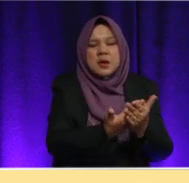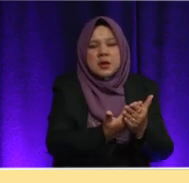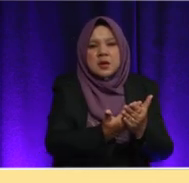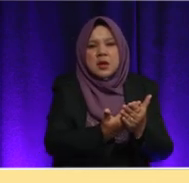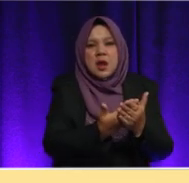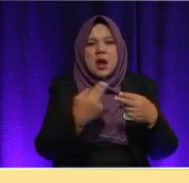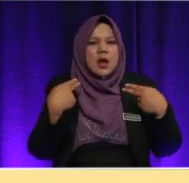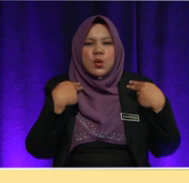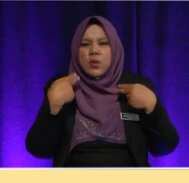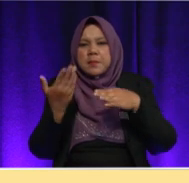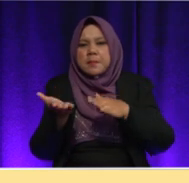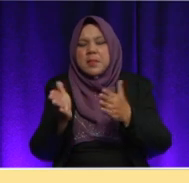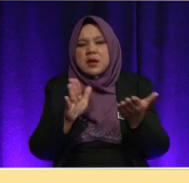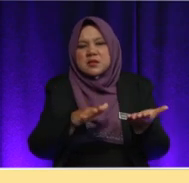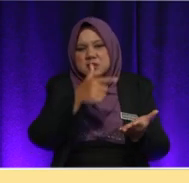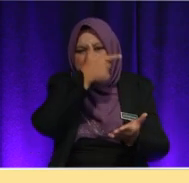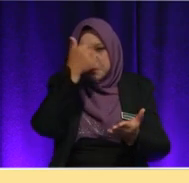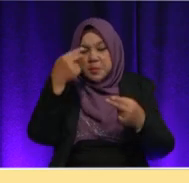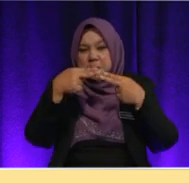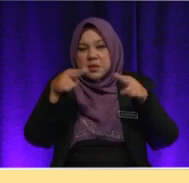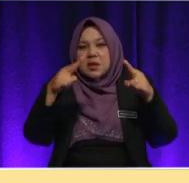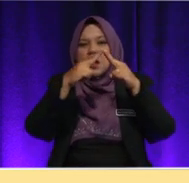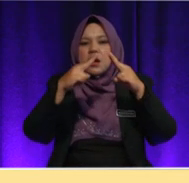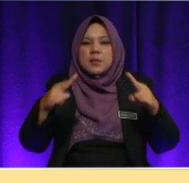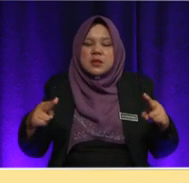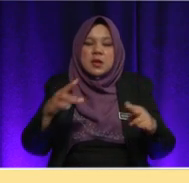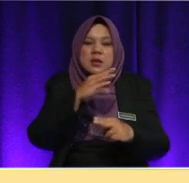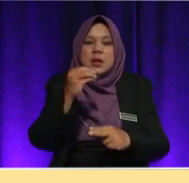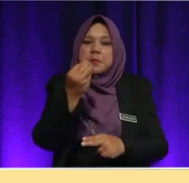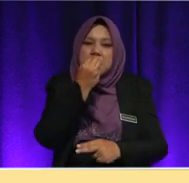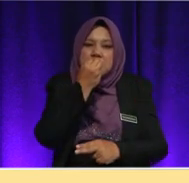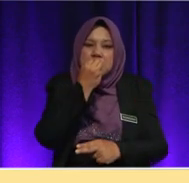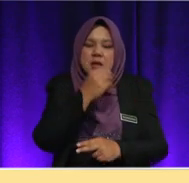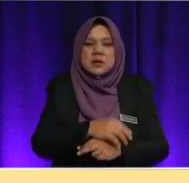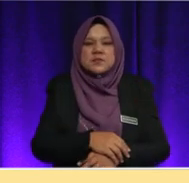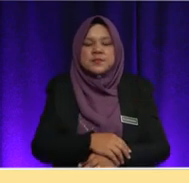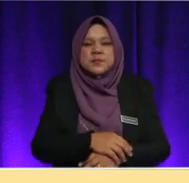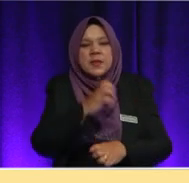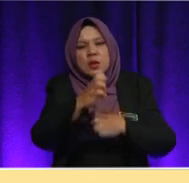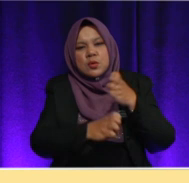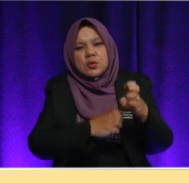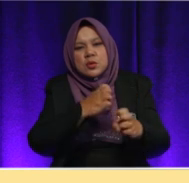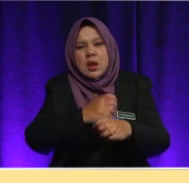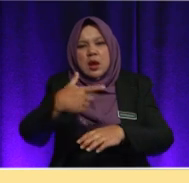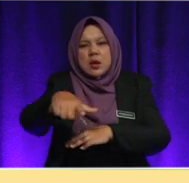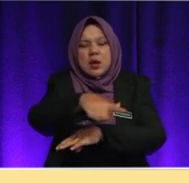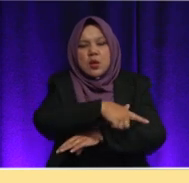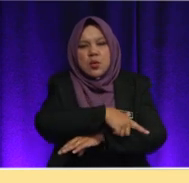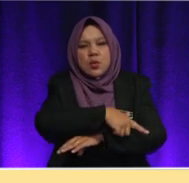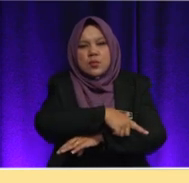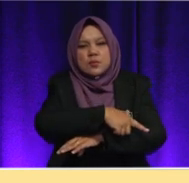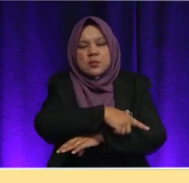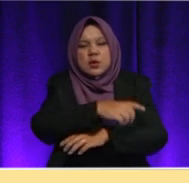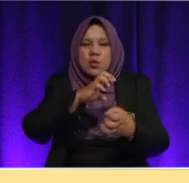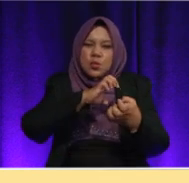liar Pupus karena hilang habitat dan sumber makanan Oke ekosistem akuatik terganggu apabila berlaku tumpah minyak